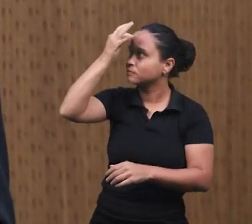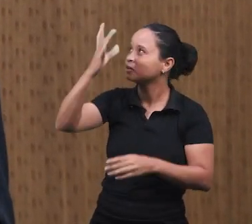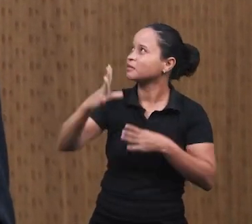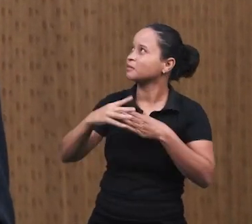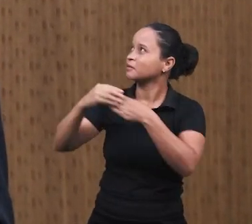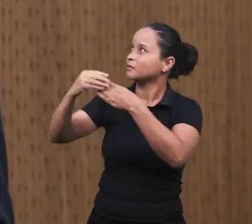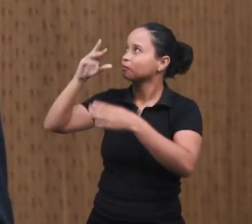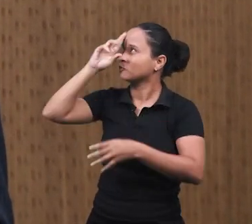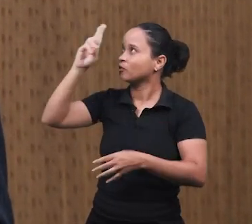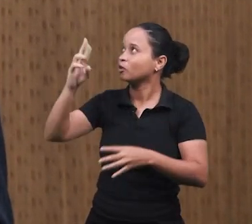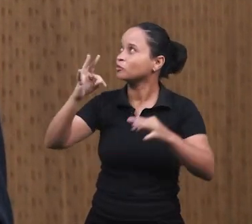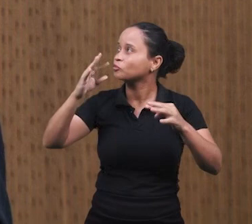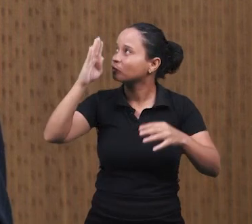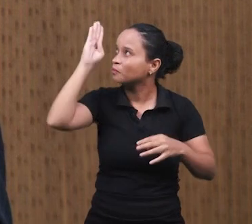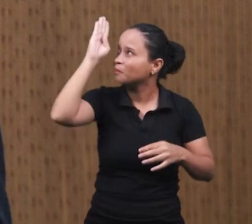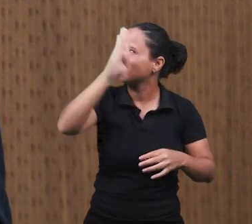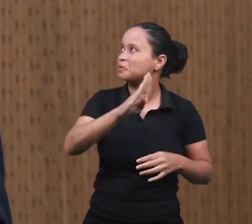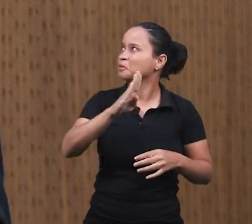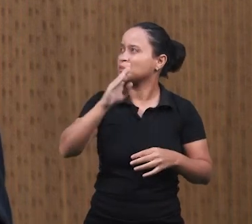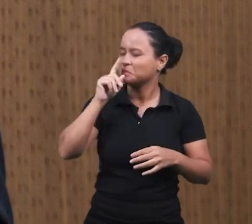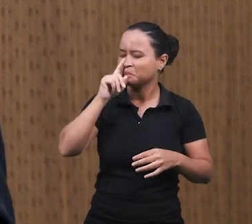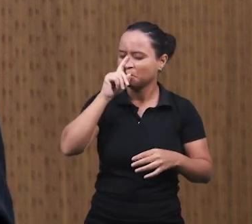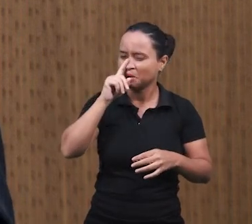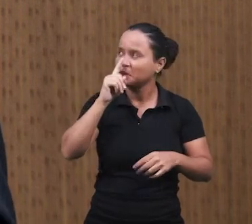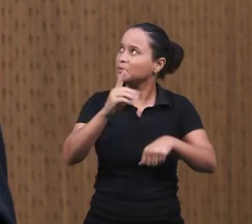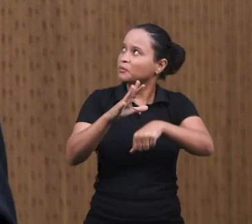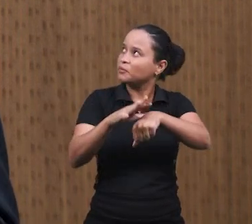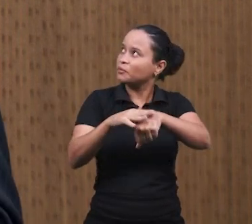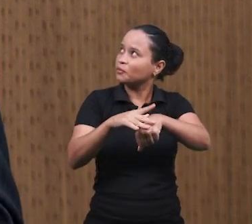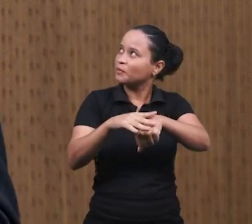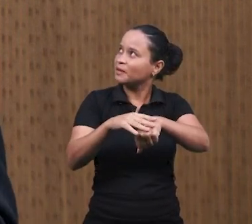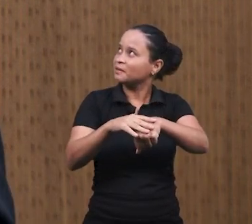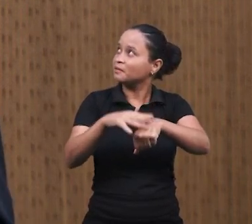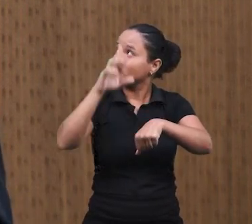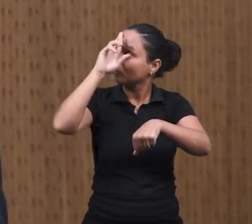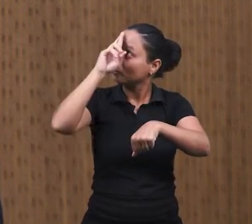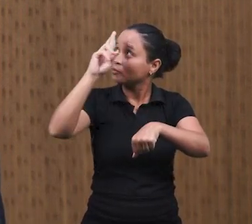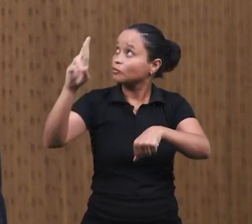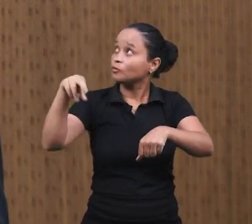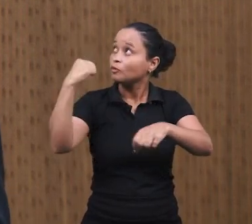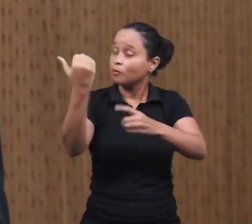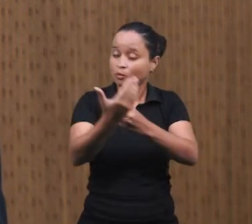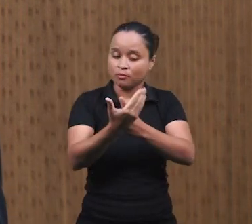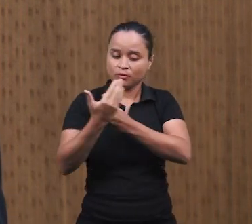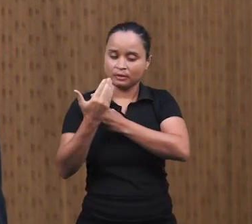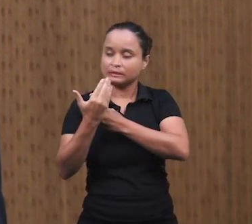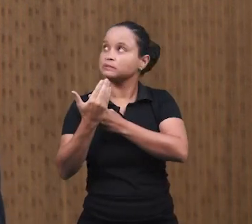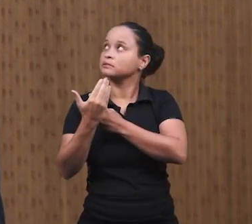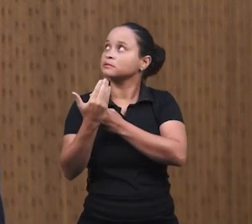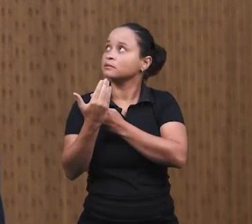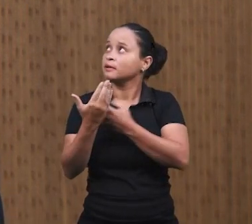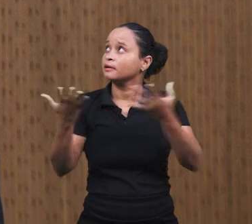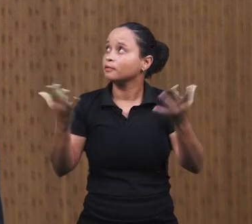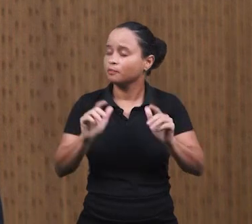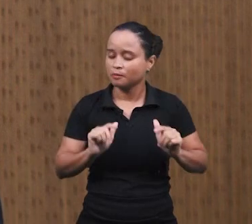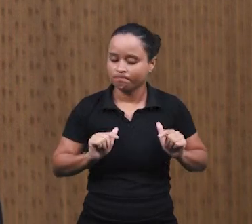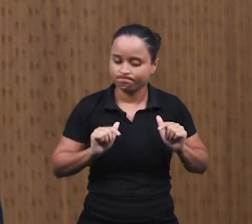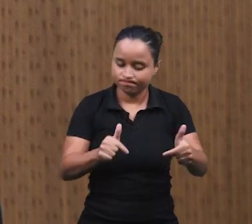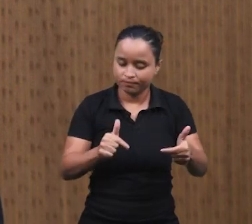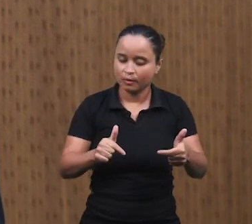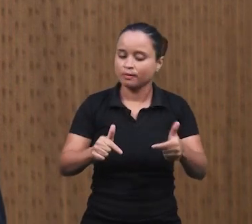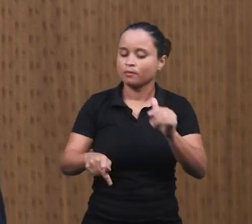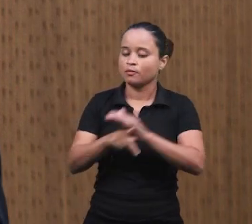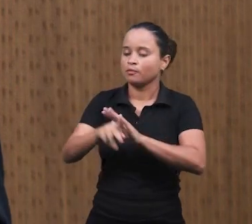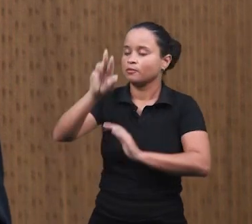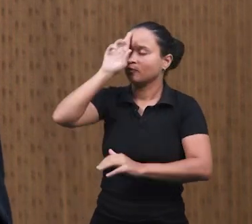tout mal, tout danger, les maladies soient enlevés et qu'il y ait une opération du